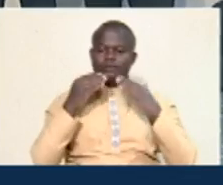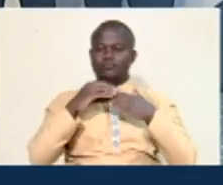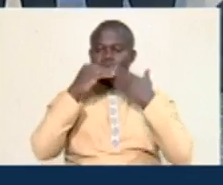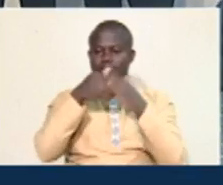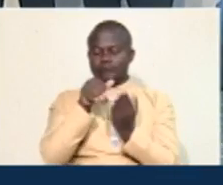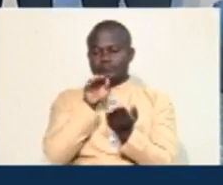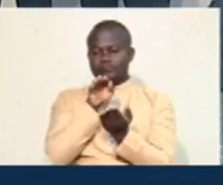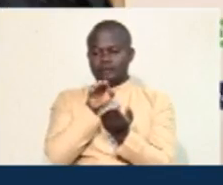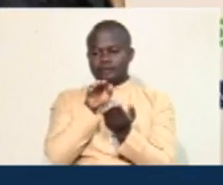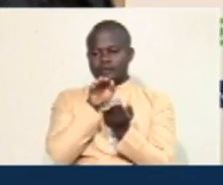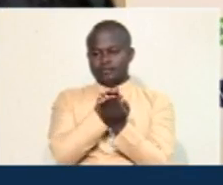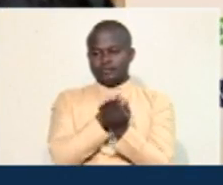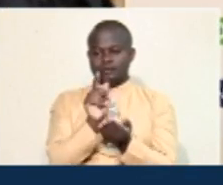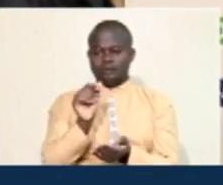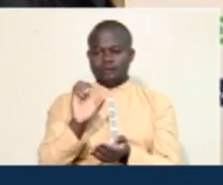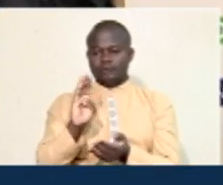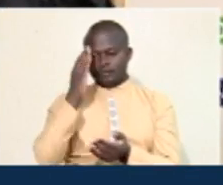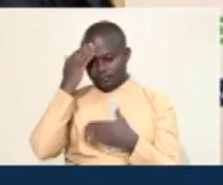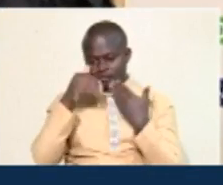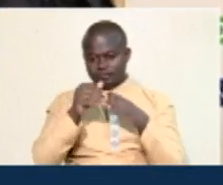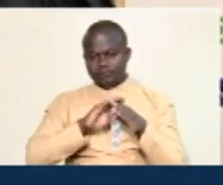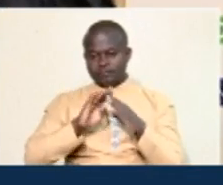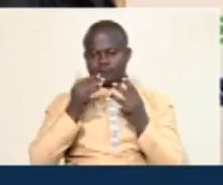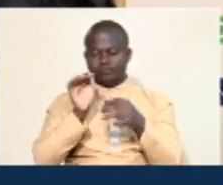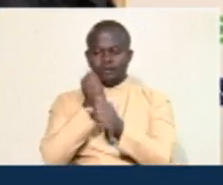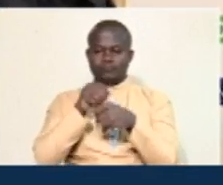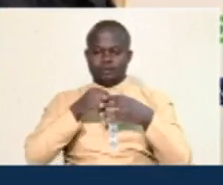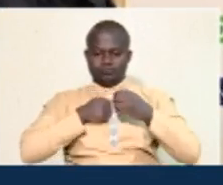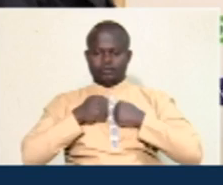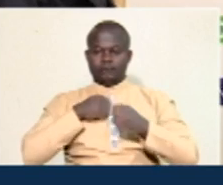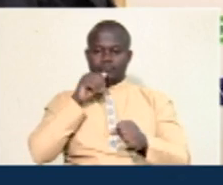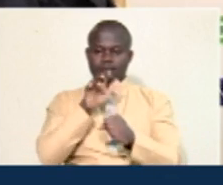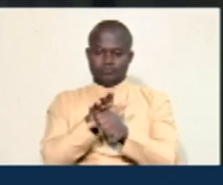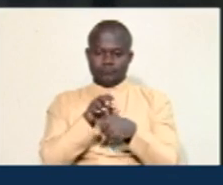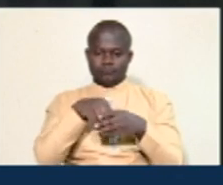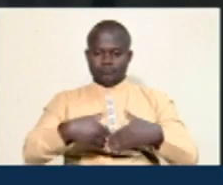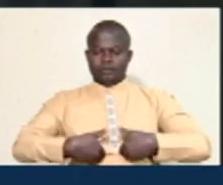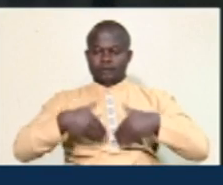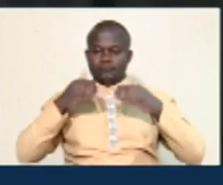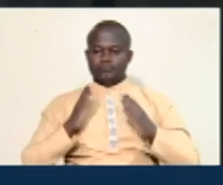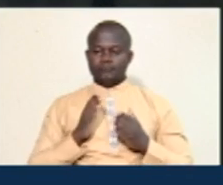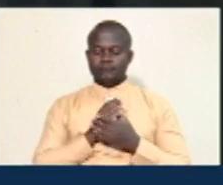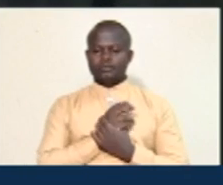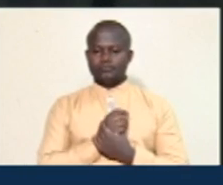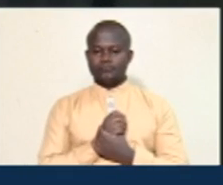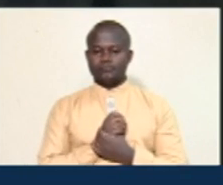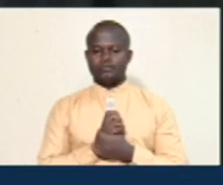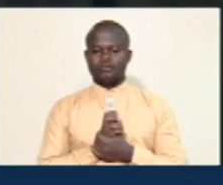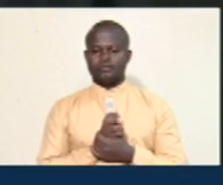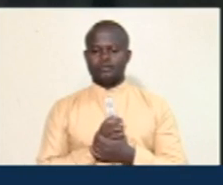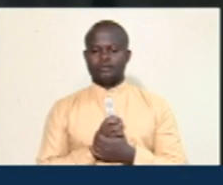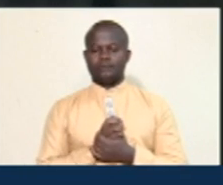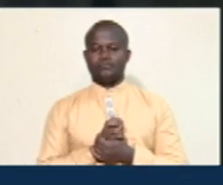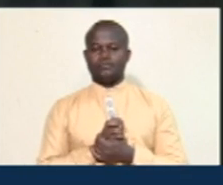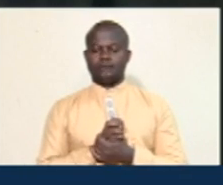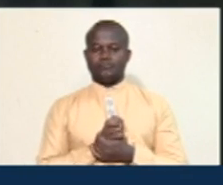banki ya KCB Group kubera ishoramari bamaze gukora mu Rwanda cyane cyane ku rubyiruko. In all this journey of